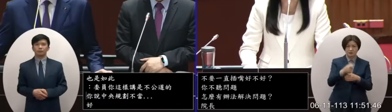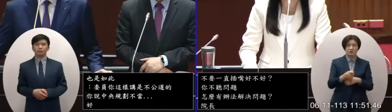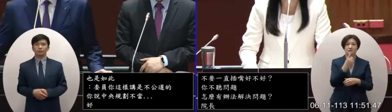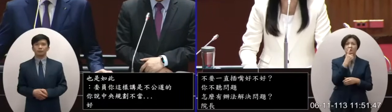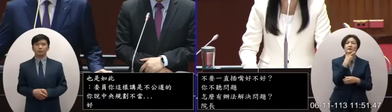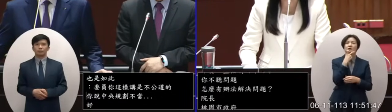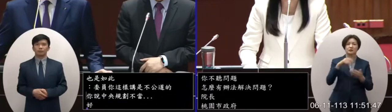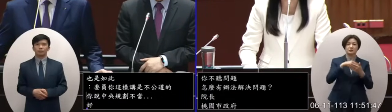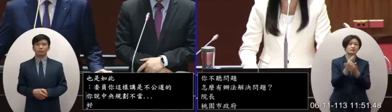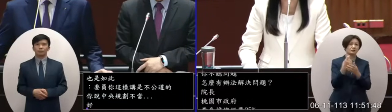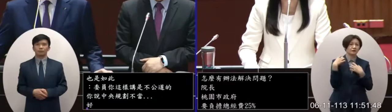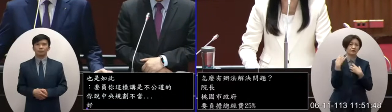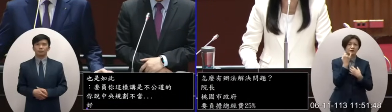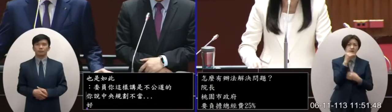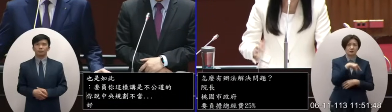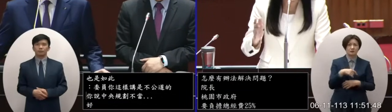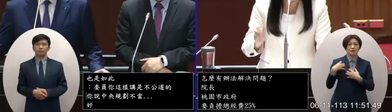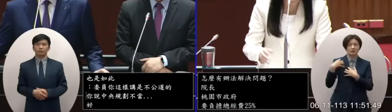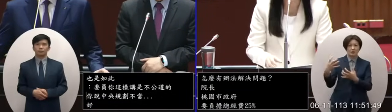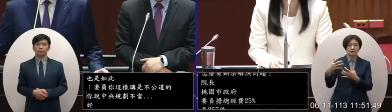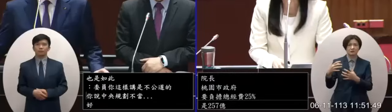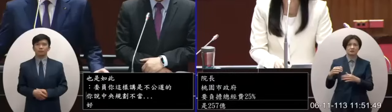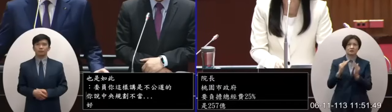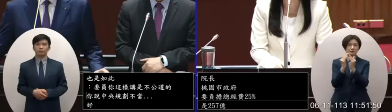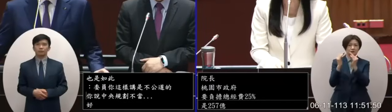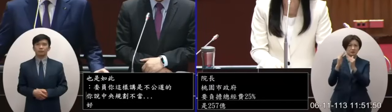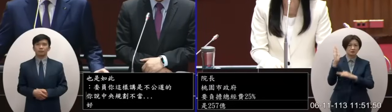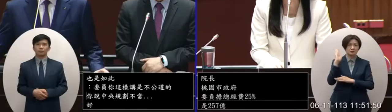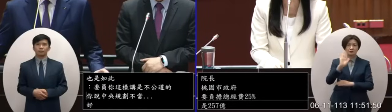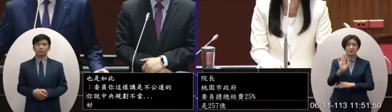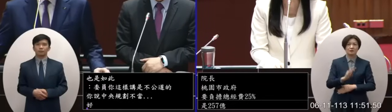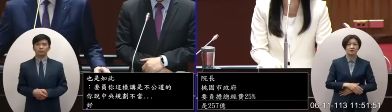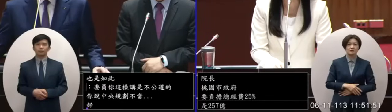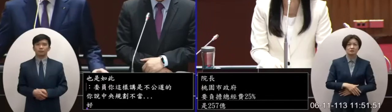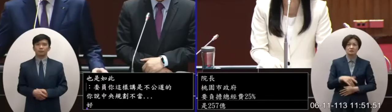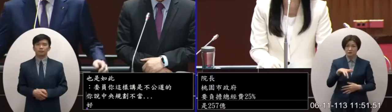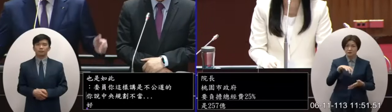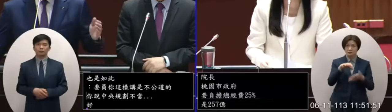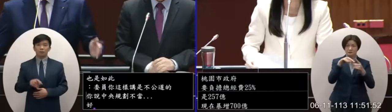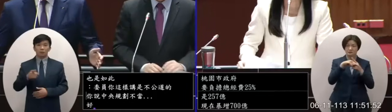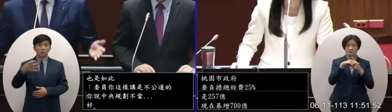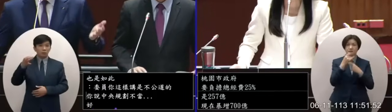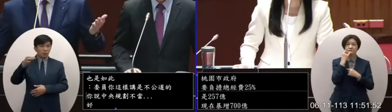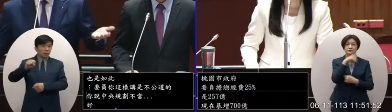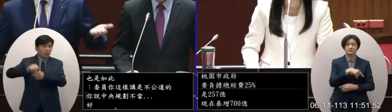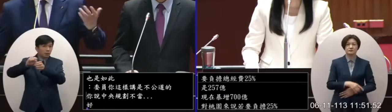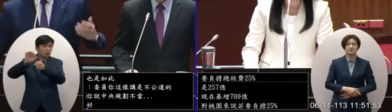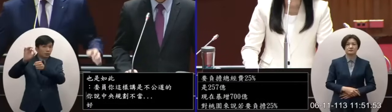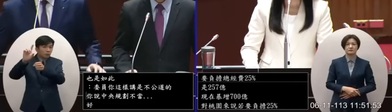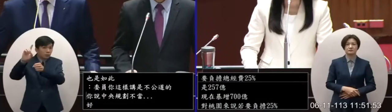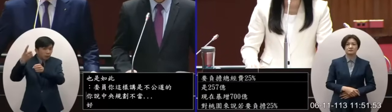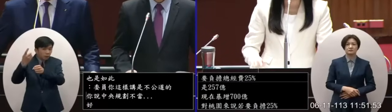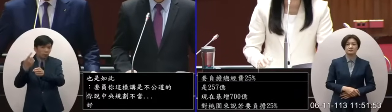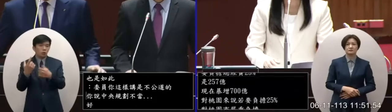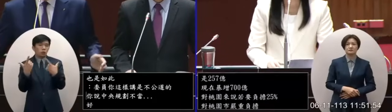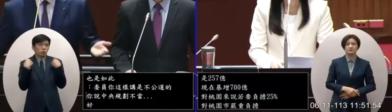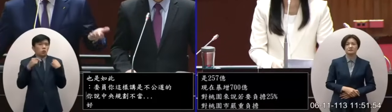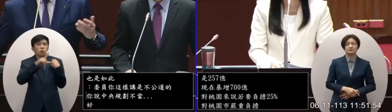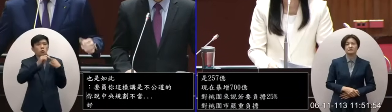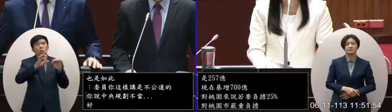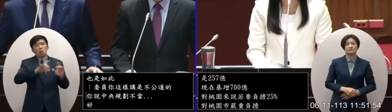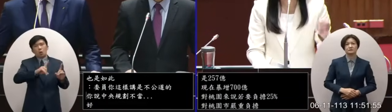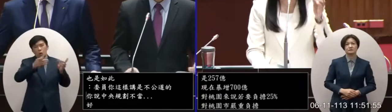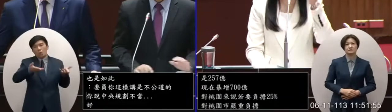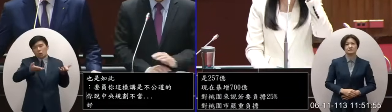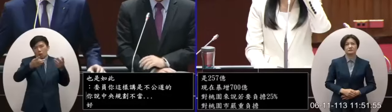我们就把它吸收，不要造成地方负担。这个可以带回去研议吗？ 会增加，因为刚刚提到说很多原物料的这样上涨了，很